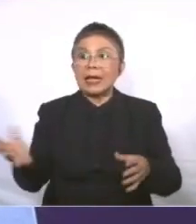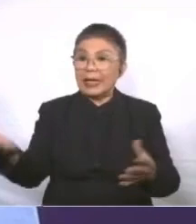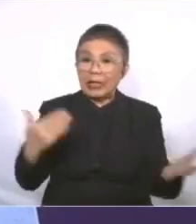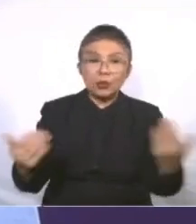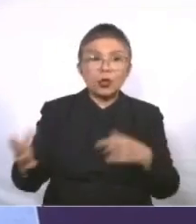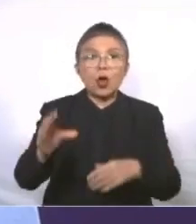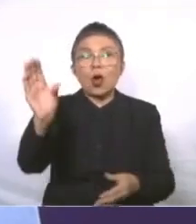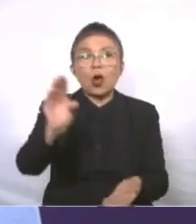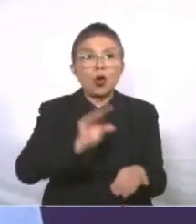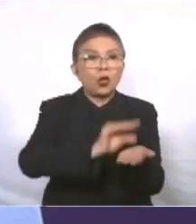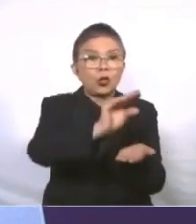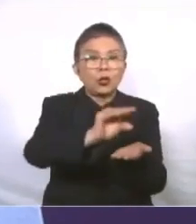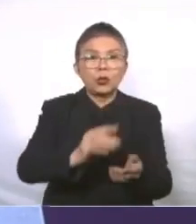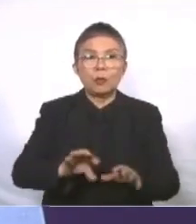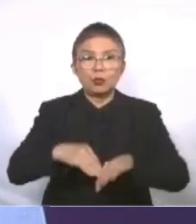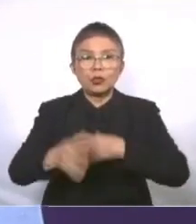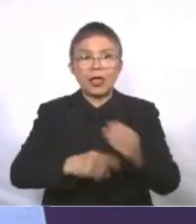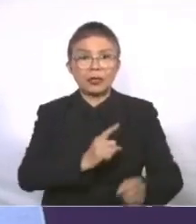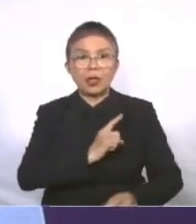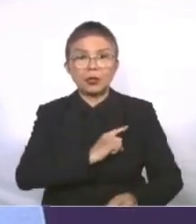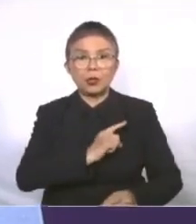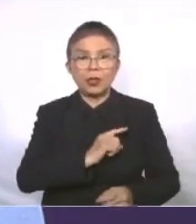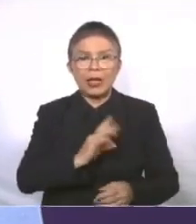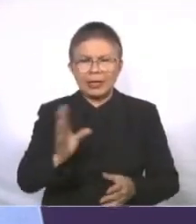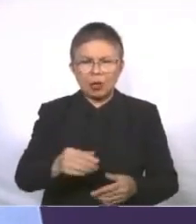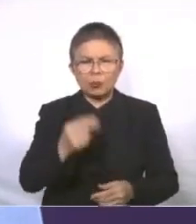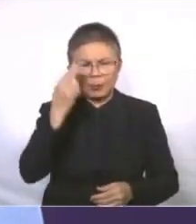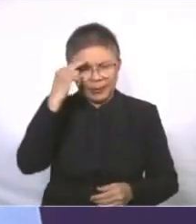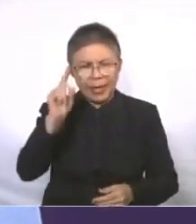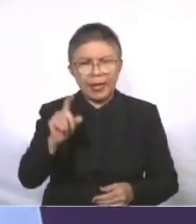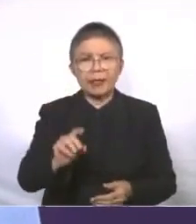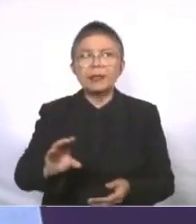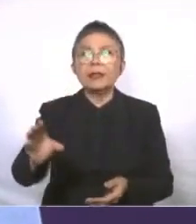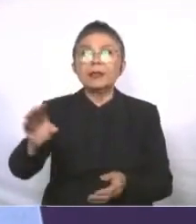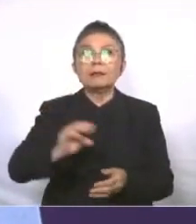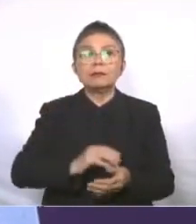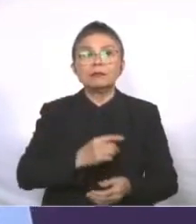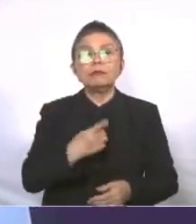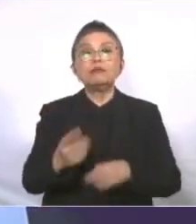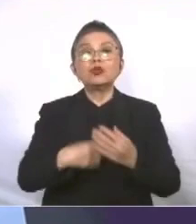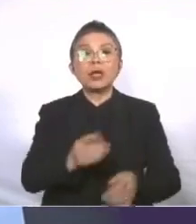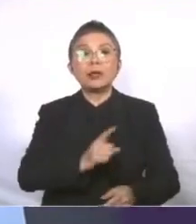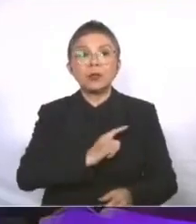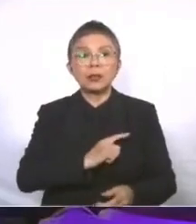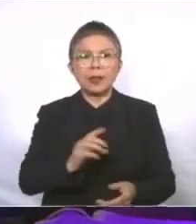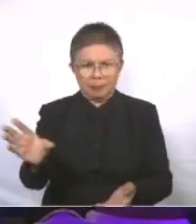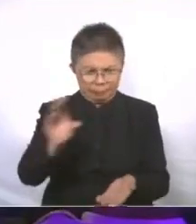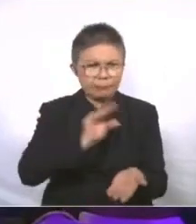investasi swasta yang kita beri kepercayaan lebih baik lagi terima